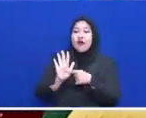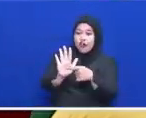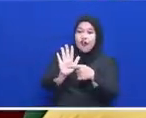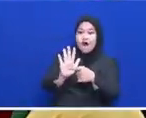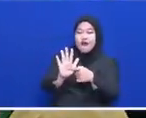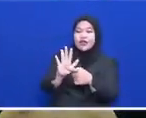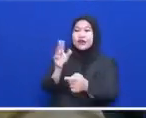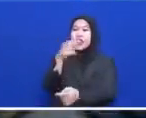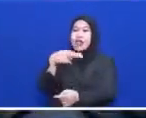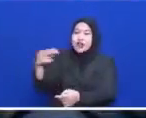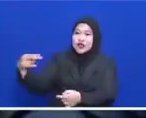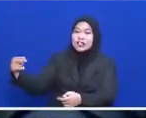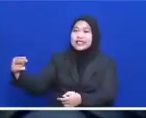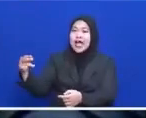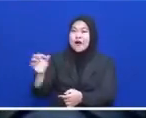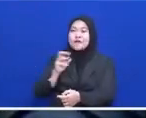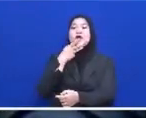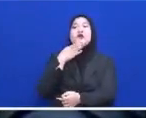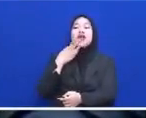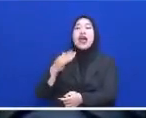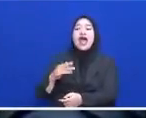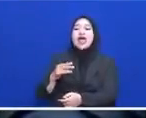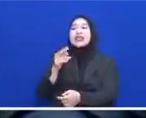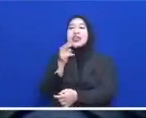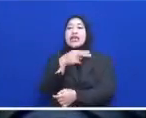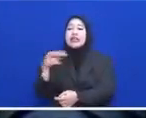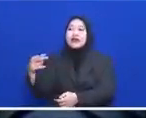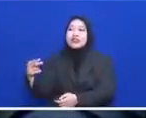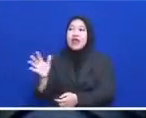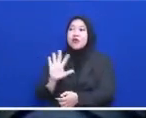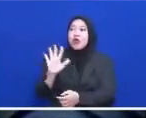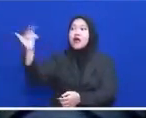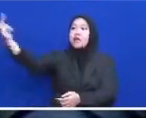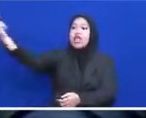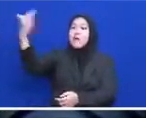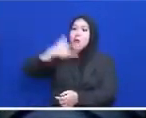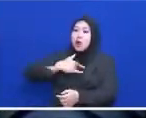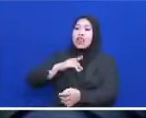mewarnai kebudayaan dunia, bukan hanya mengimpor kebudayaan dunia di sini. Ya.